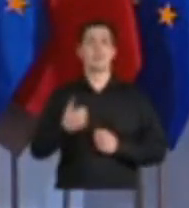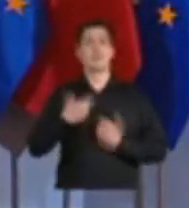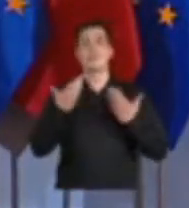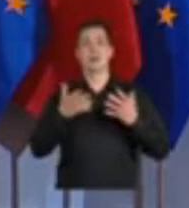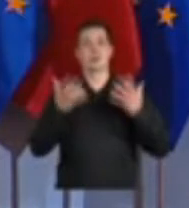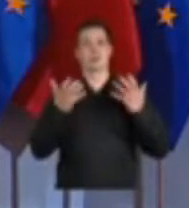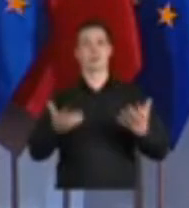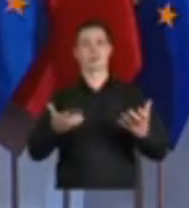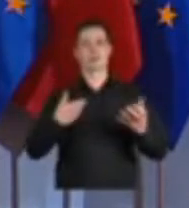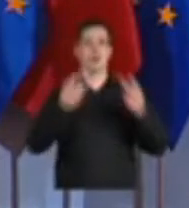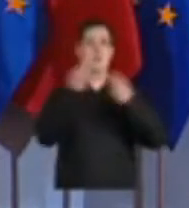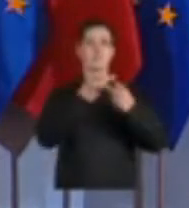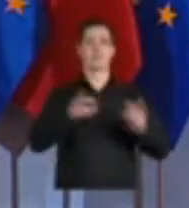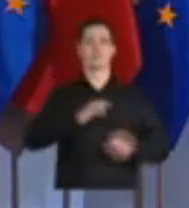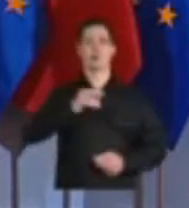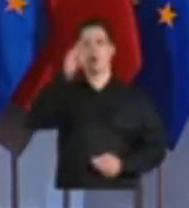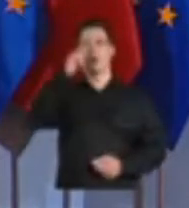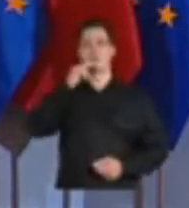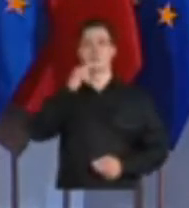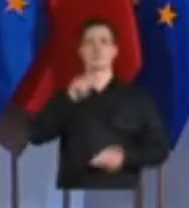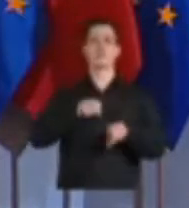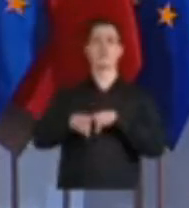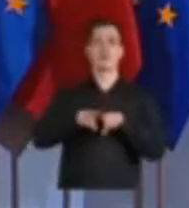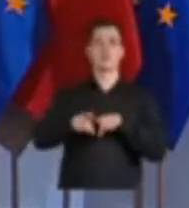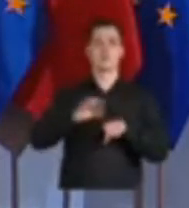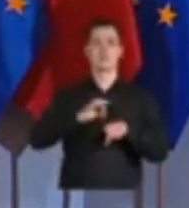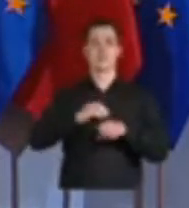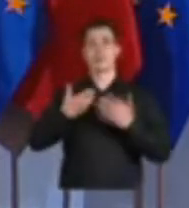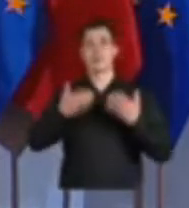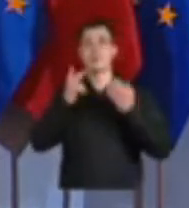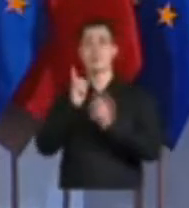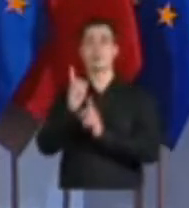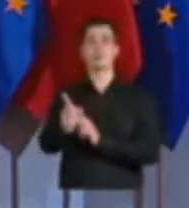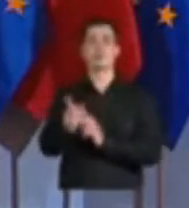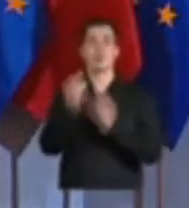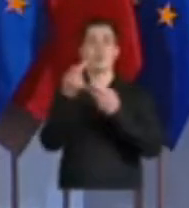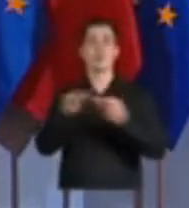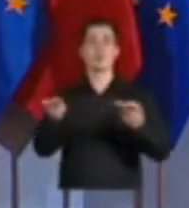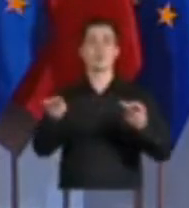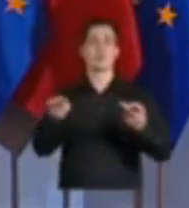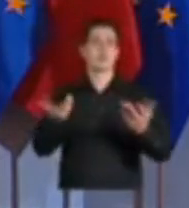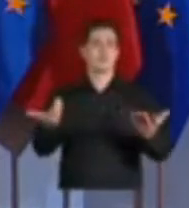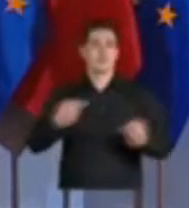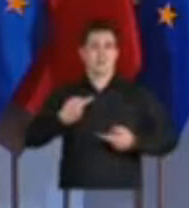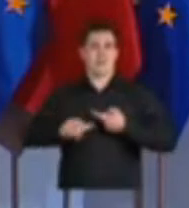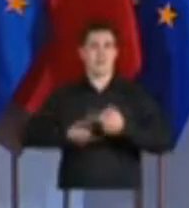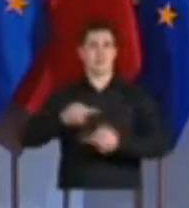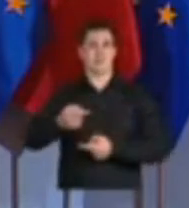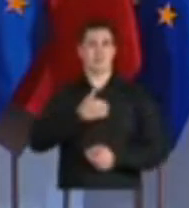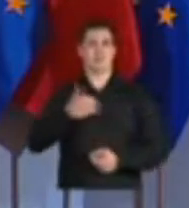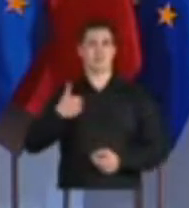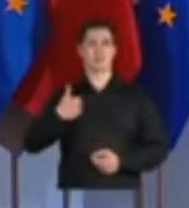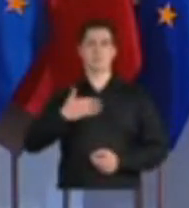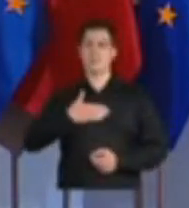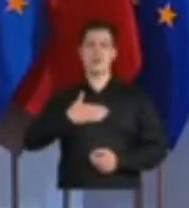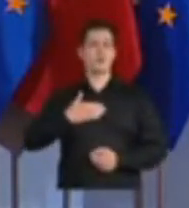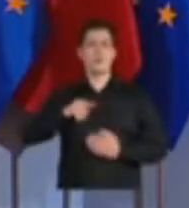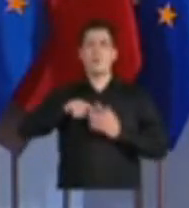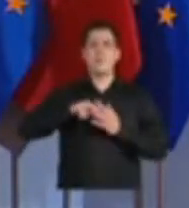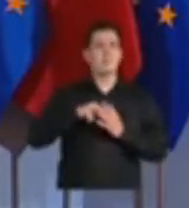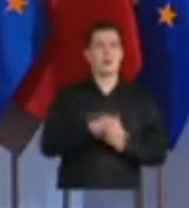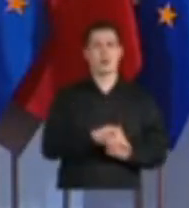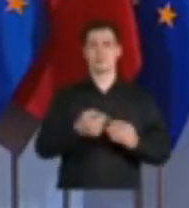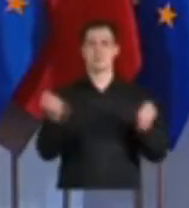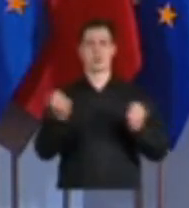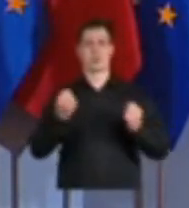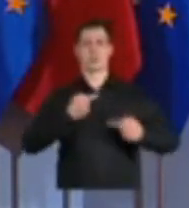chciałem odwiedzić grób mojego ojca, grób mojej siostry i to jest w polskiej tradycji. To jest głęboko zakorzenione w polskiej